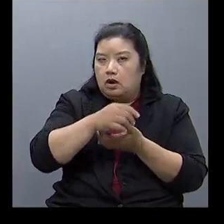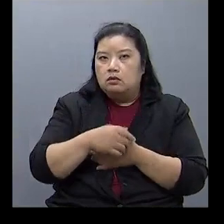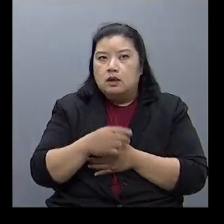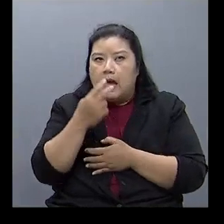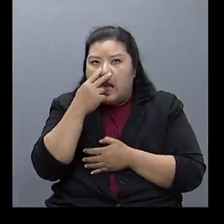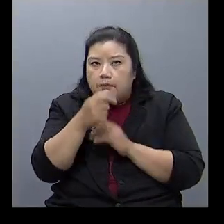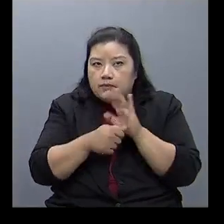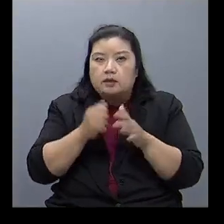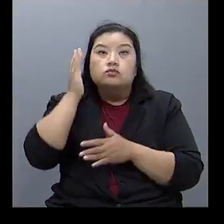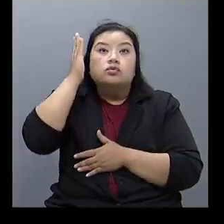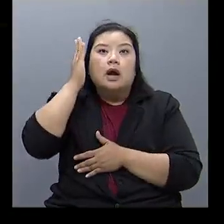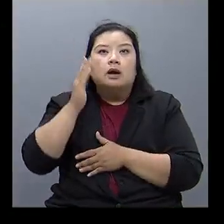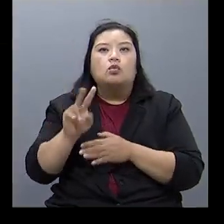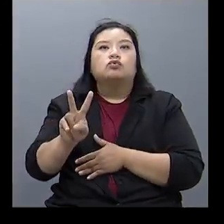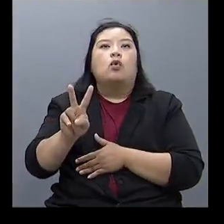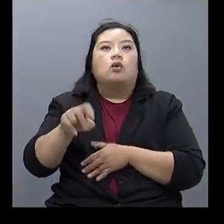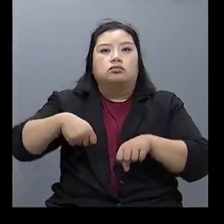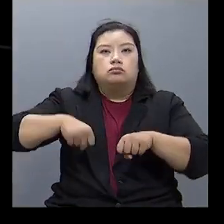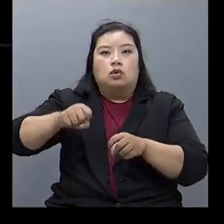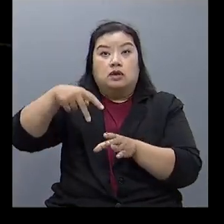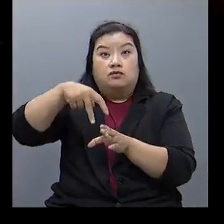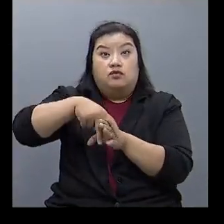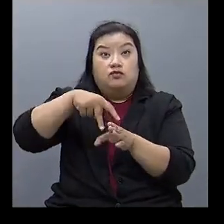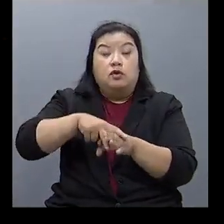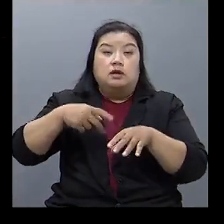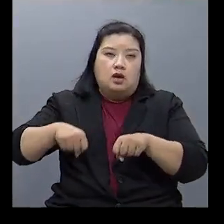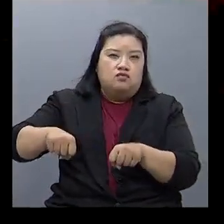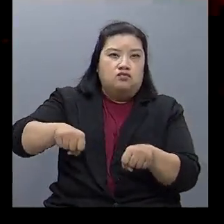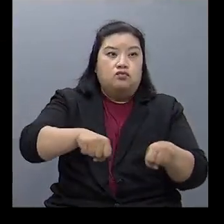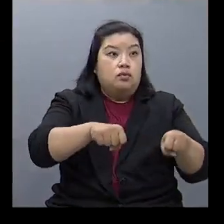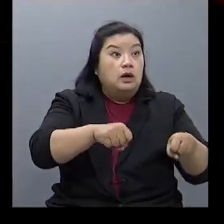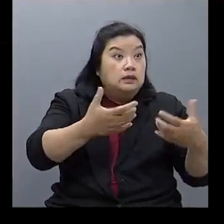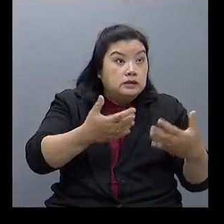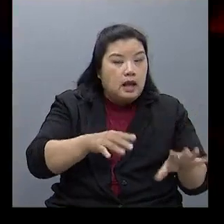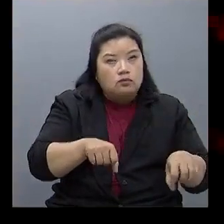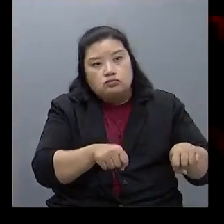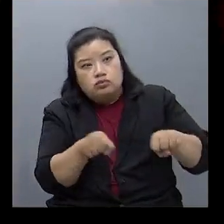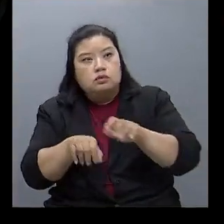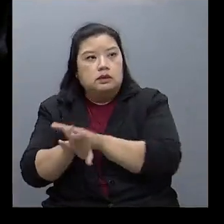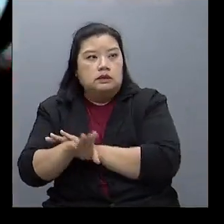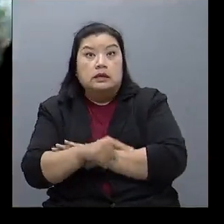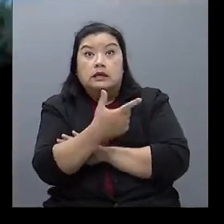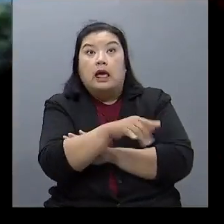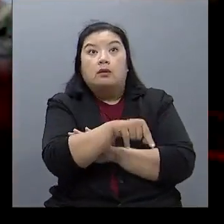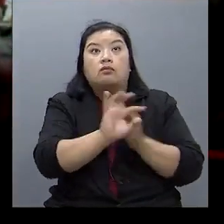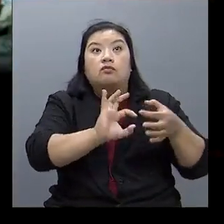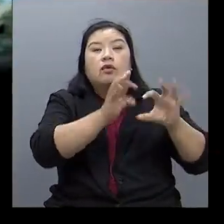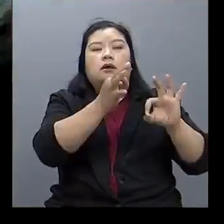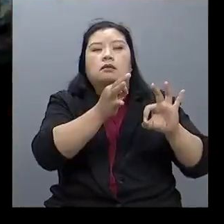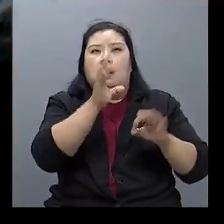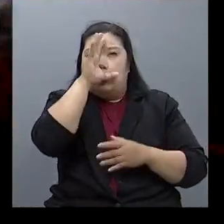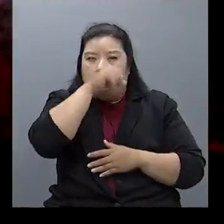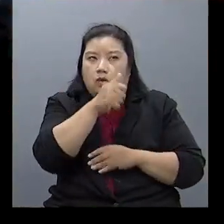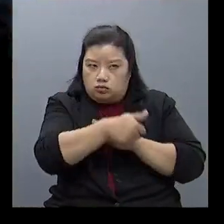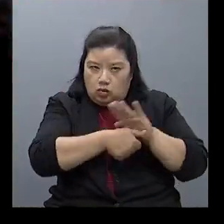คนขี่รถจักรยานยนต์เข้ามาแล้วก็รีบหนีไปอย่างรวดเร็วก่อนจะเกิดไฟลุกไหม้ตามมาคาดว่าจะเป็นการวาง